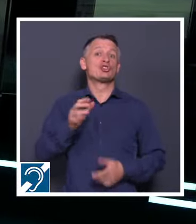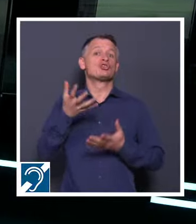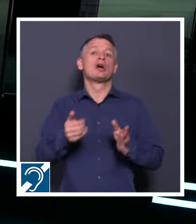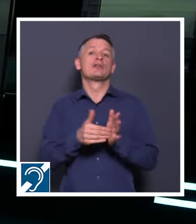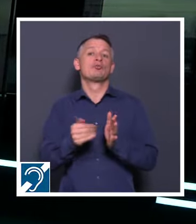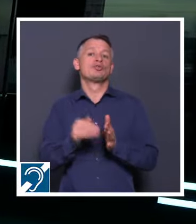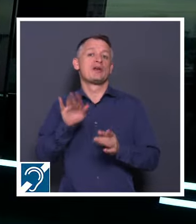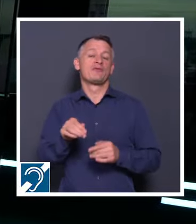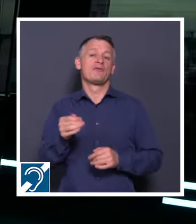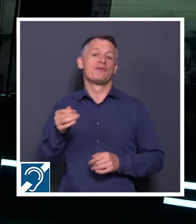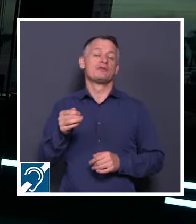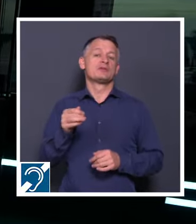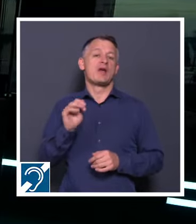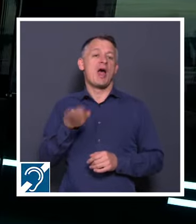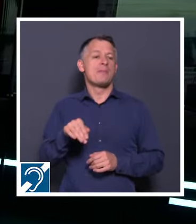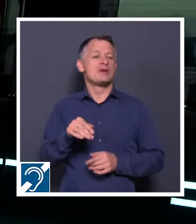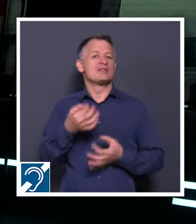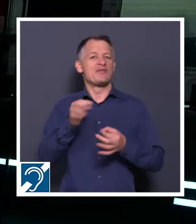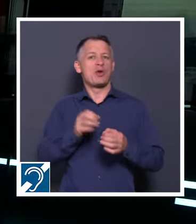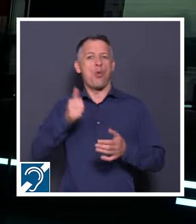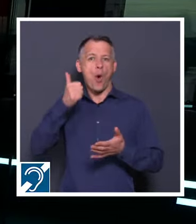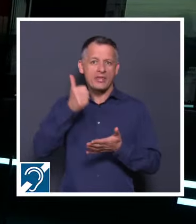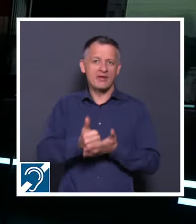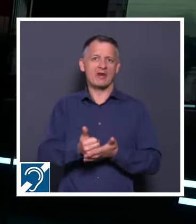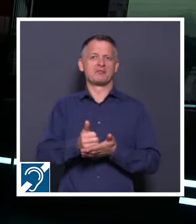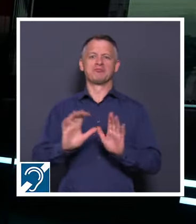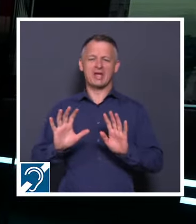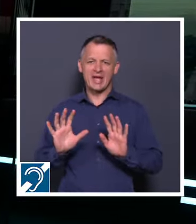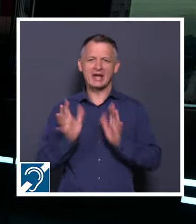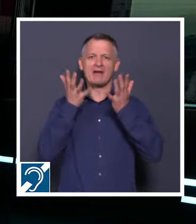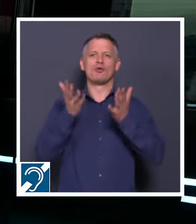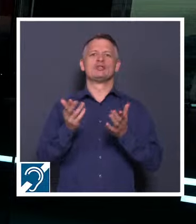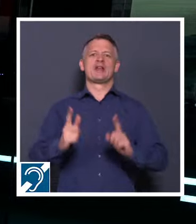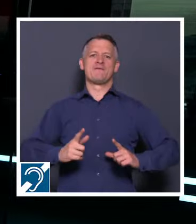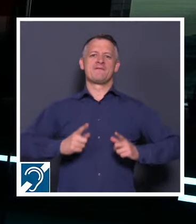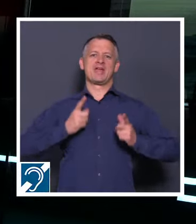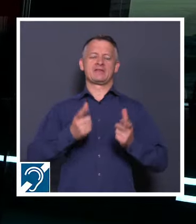aibă 5 ca să fie cu adevărat revoluționar în piață?